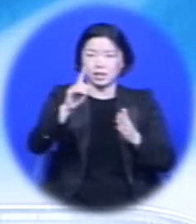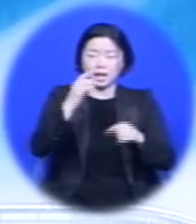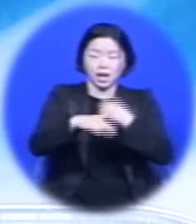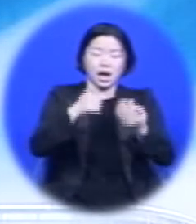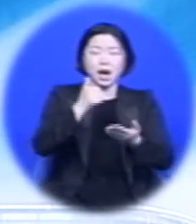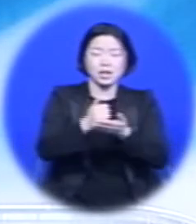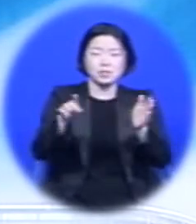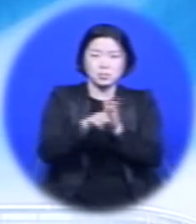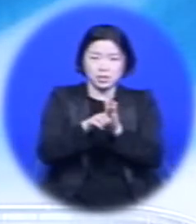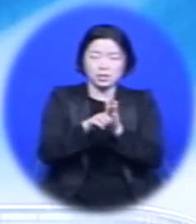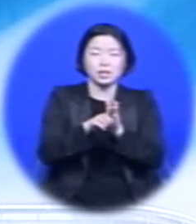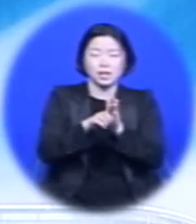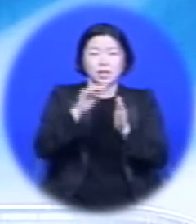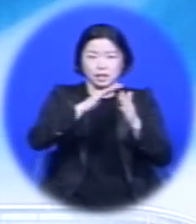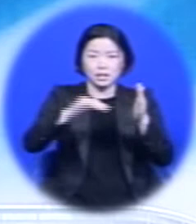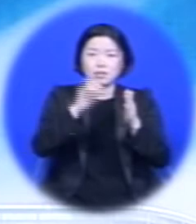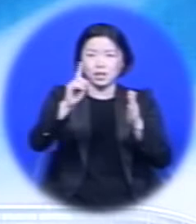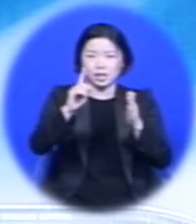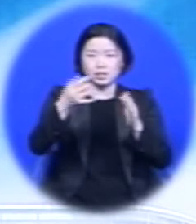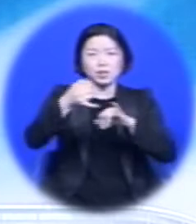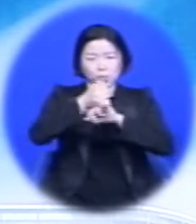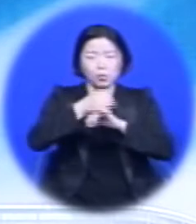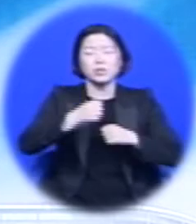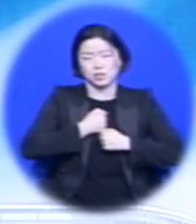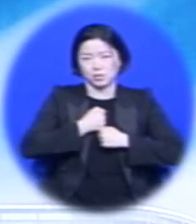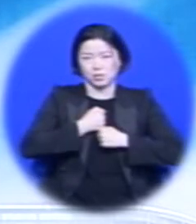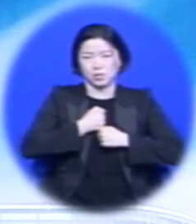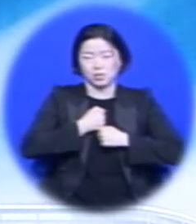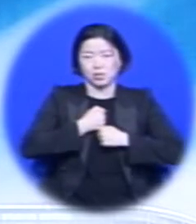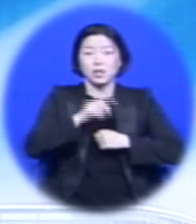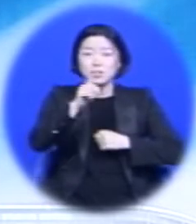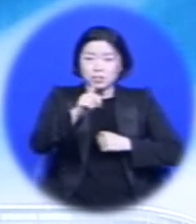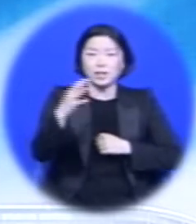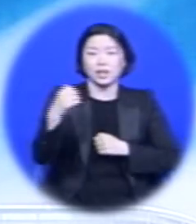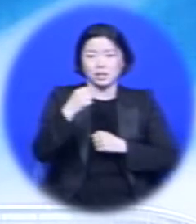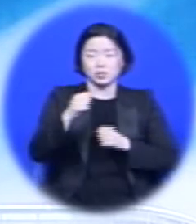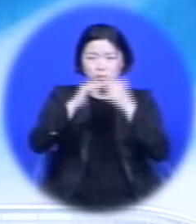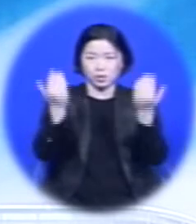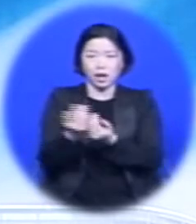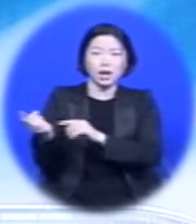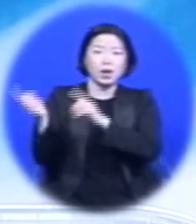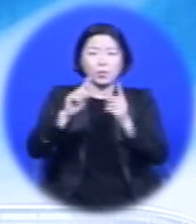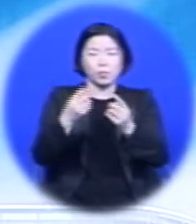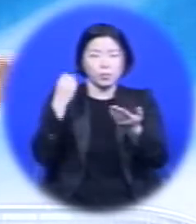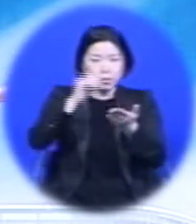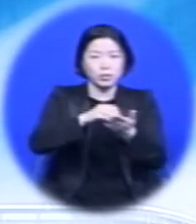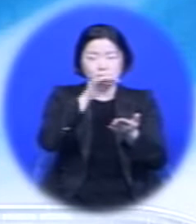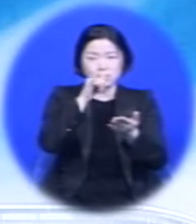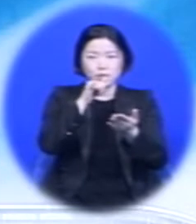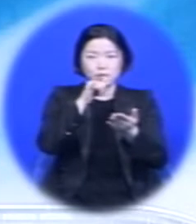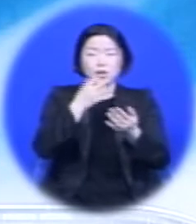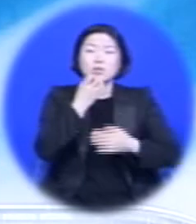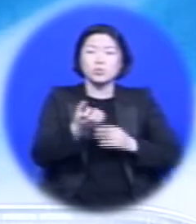믿음으로 사는 가정 하나 지켰습니다. 그리고 다 회복됐어요. 유대인 가정은 뭐 다 좋은